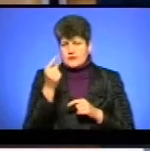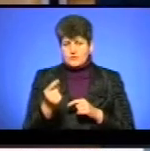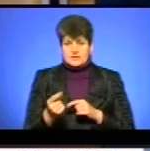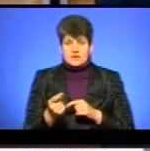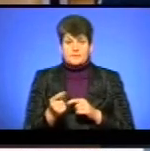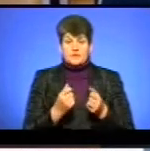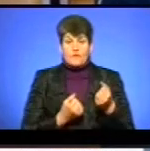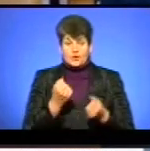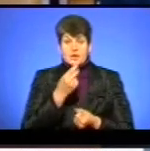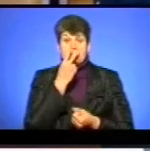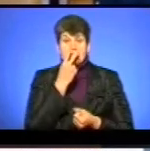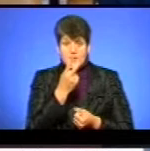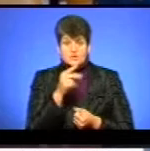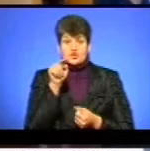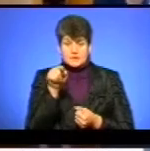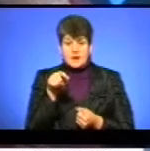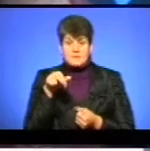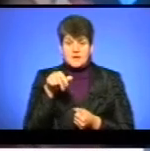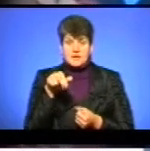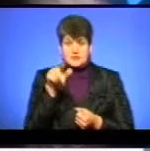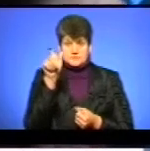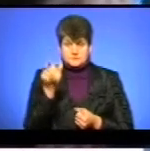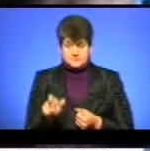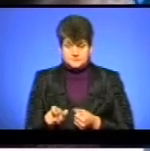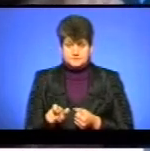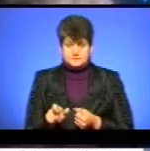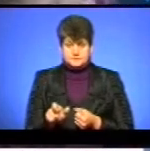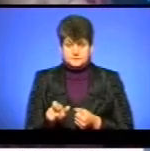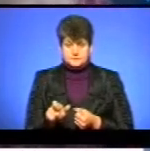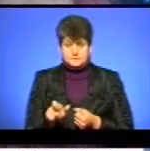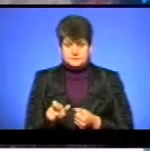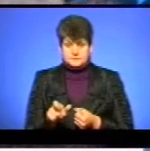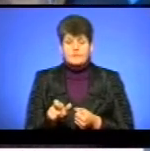водій бачить, що там іде пішохід. Навчився